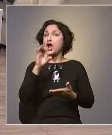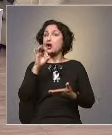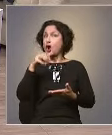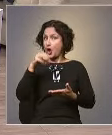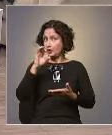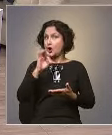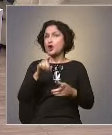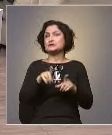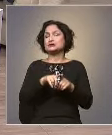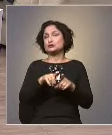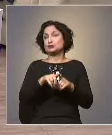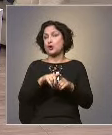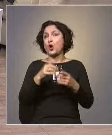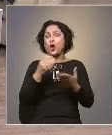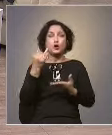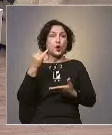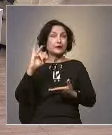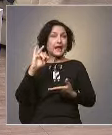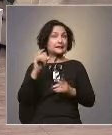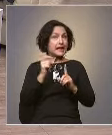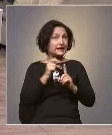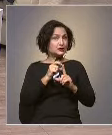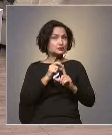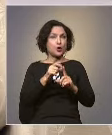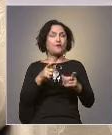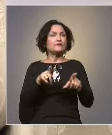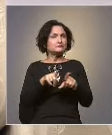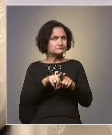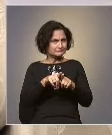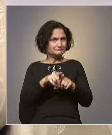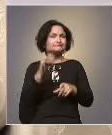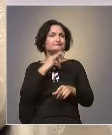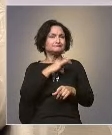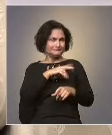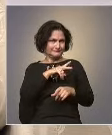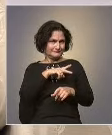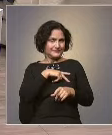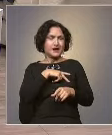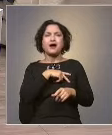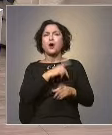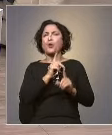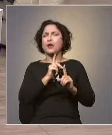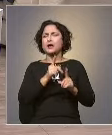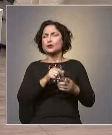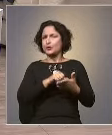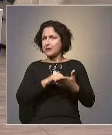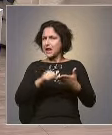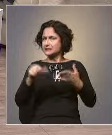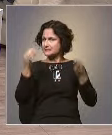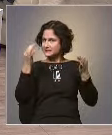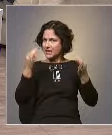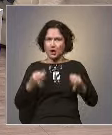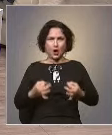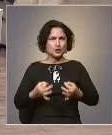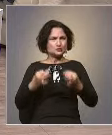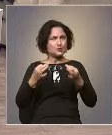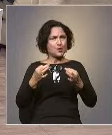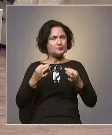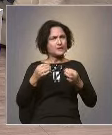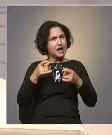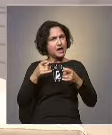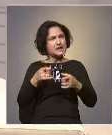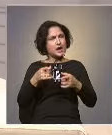Раджичков също. Книга, която с основание вече е много сериозно отбелязана. Лично аз смятам, че е една от много силните,